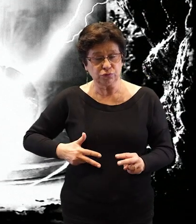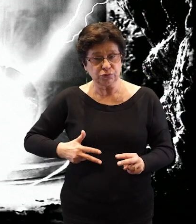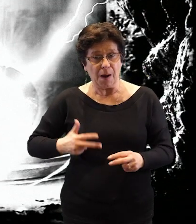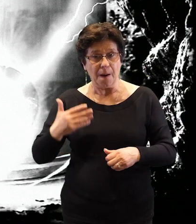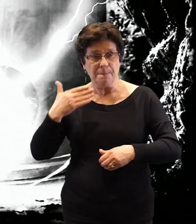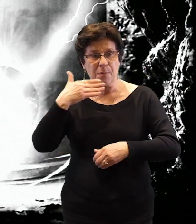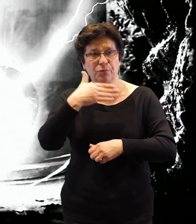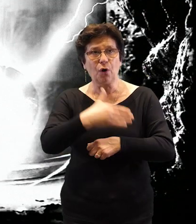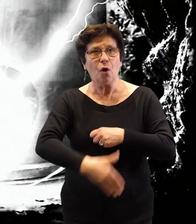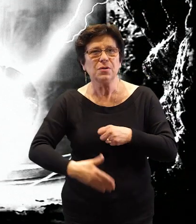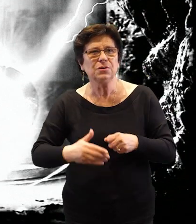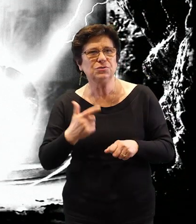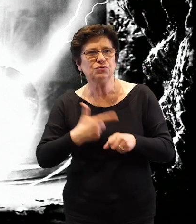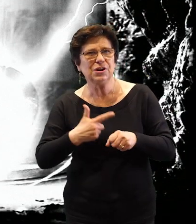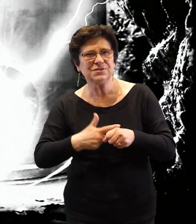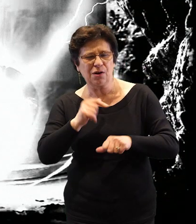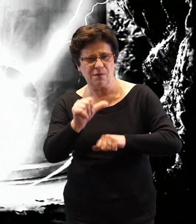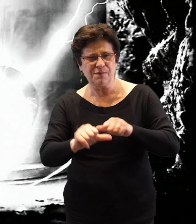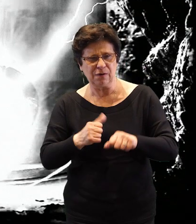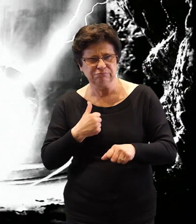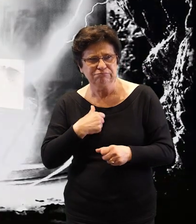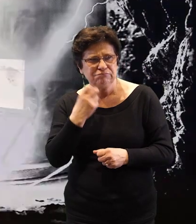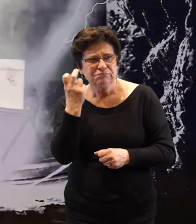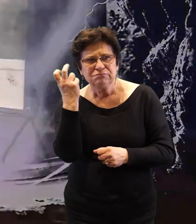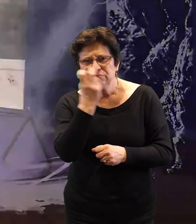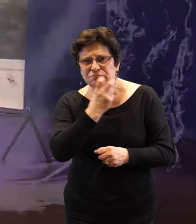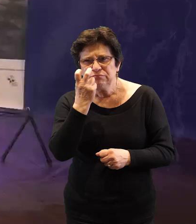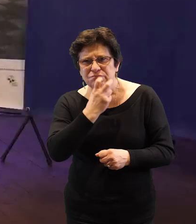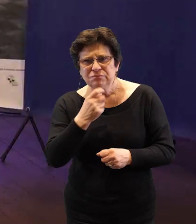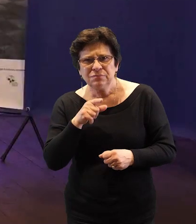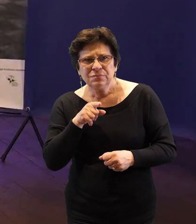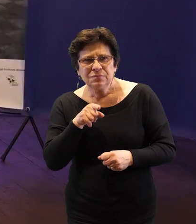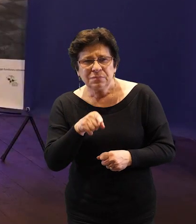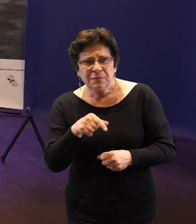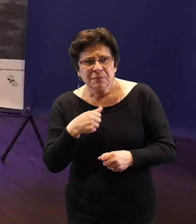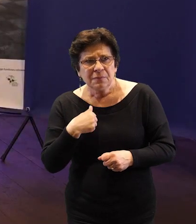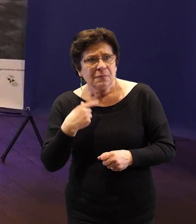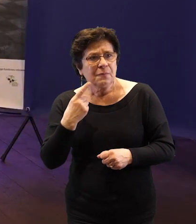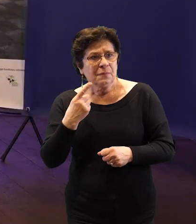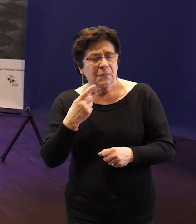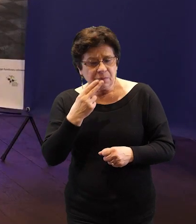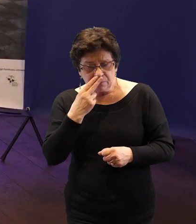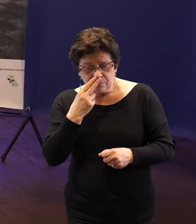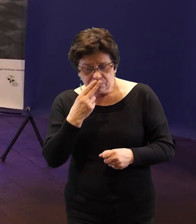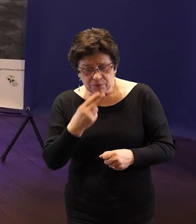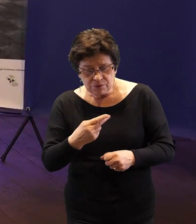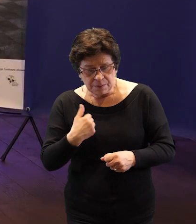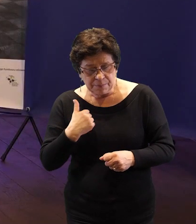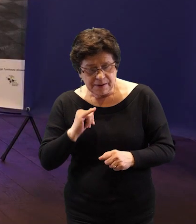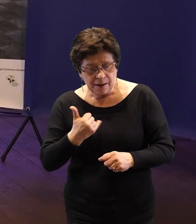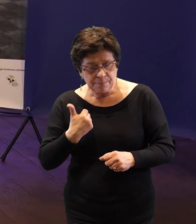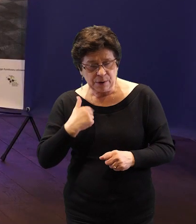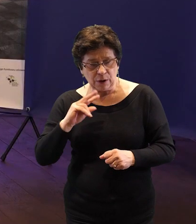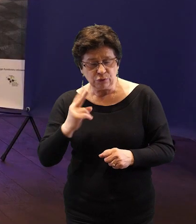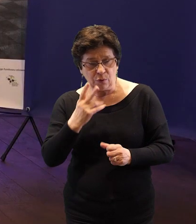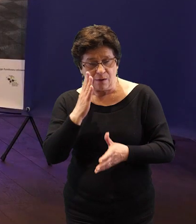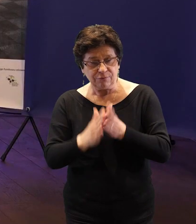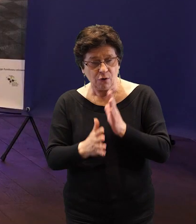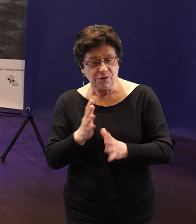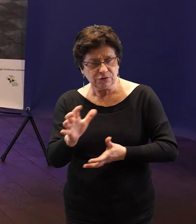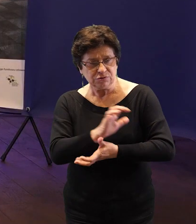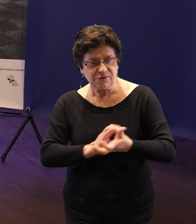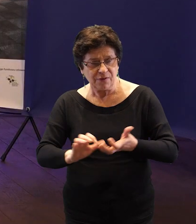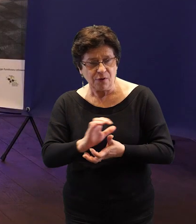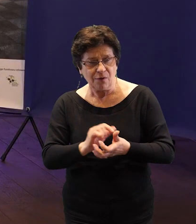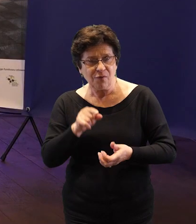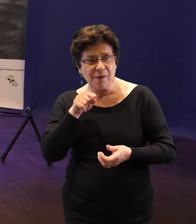wieku Zamkiem Książ się interesowałem i kiedy napotkałem wzmianki, że w trakcie II wojny światowej w rejonie Zamku